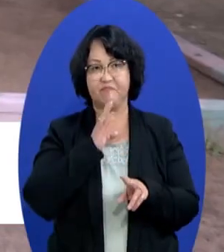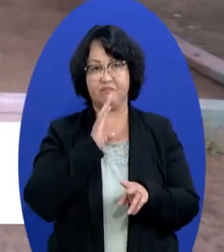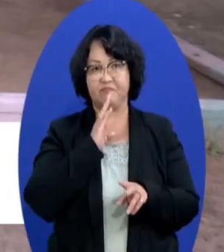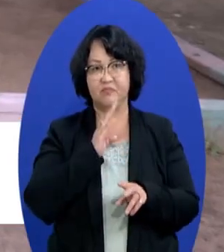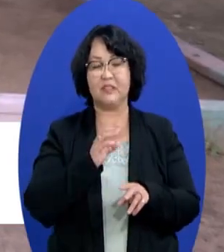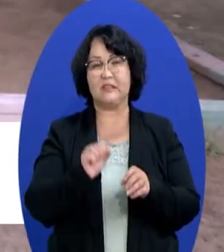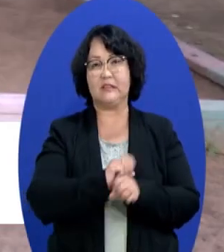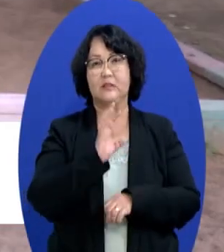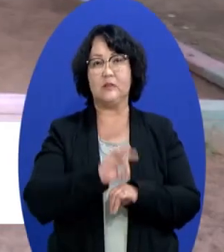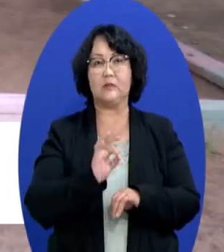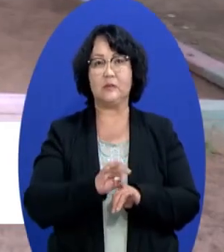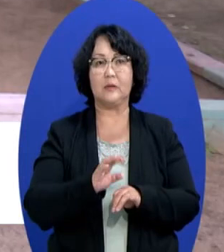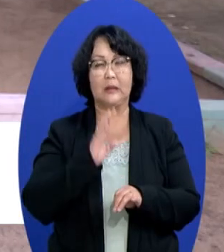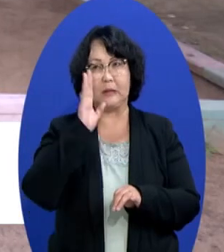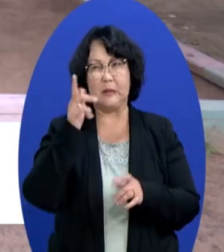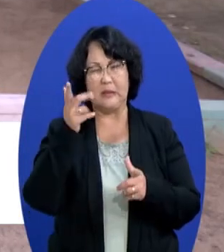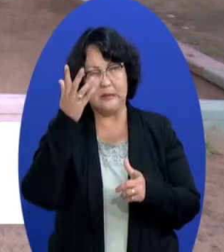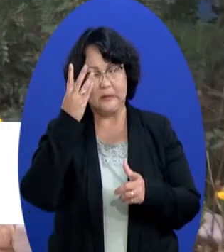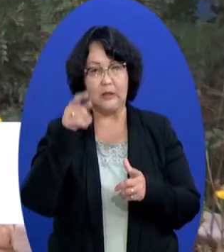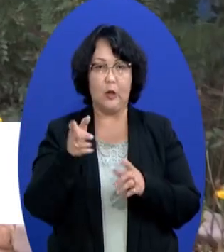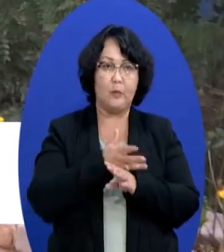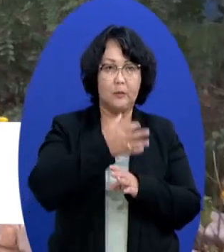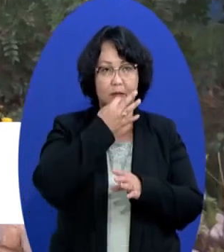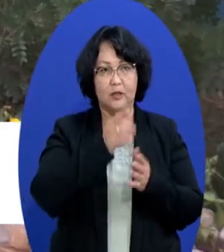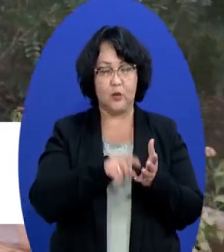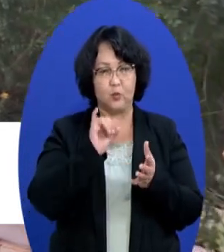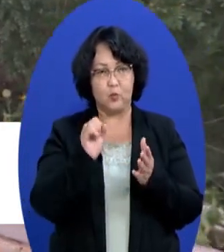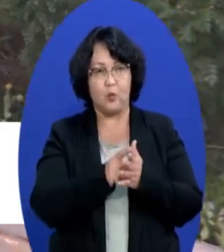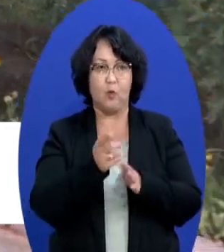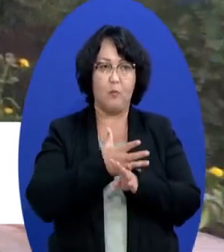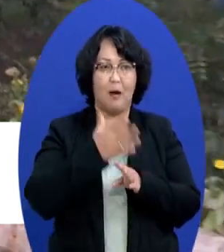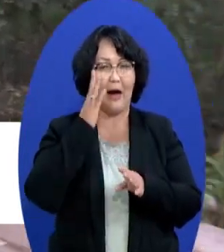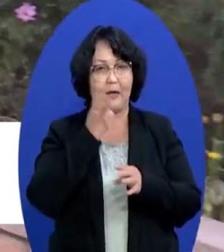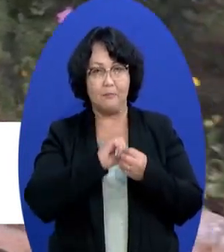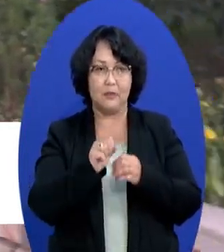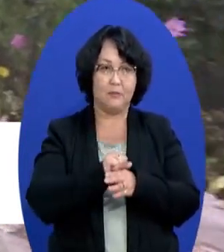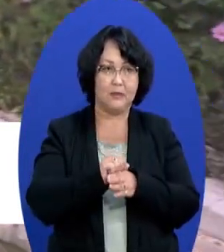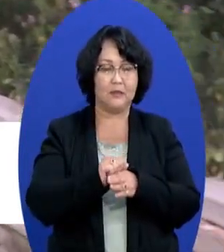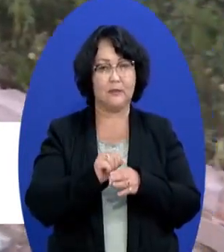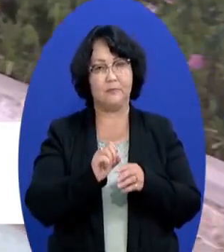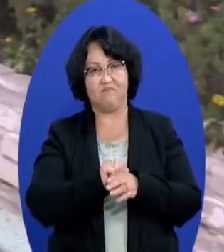нөхцөл байдалд эрсдлийн үнэлгээ хийж тухайн цаг үлрэлт шаардлагатай арга хэмжээ авч ажиллана гэж байна.